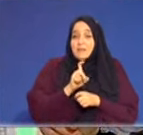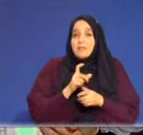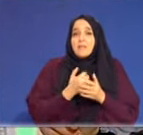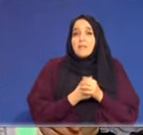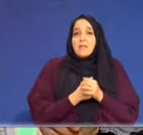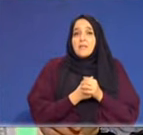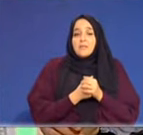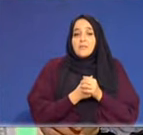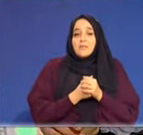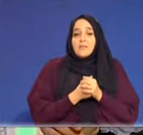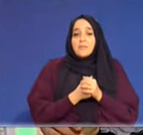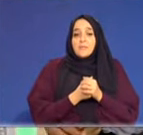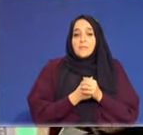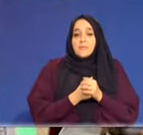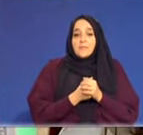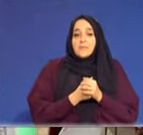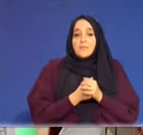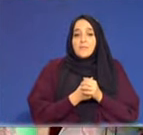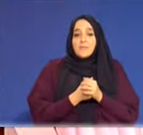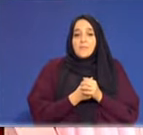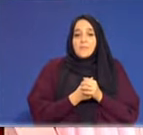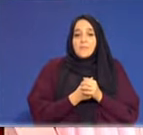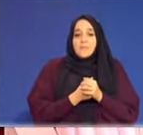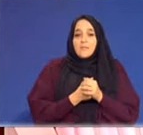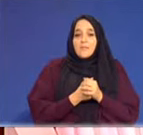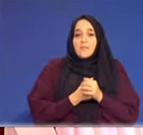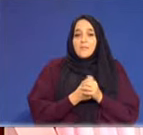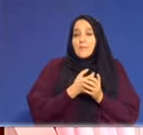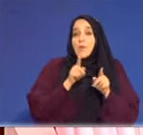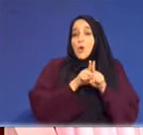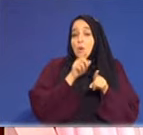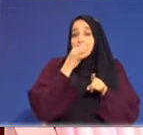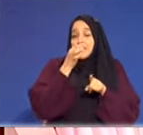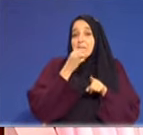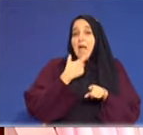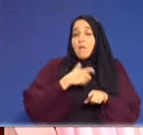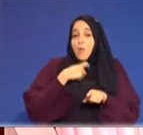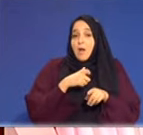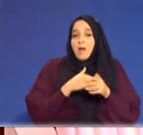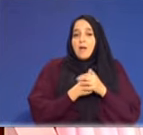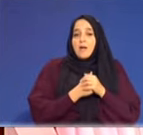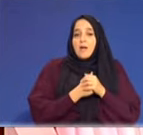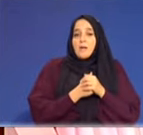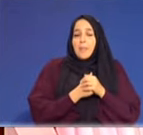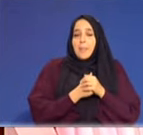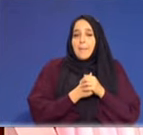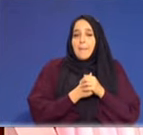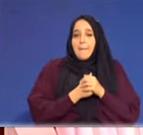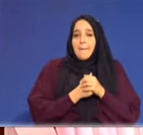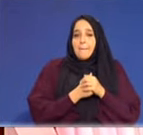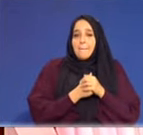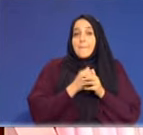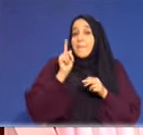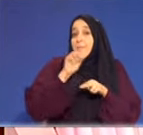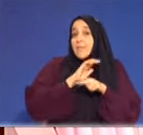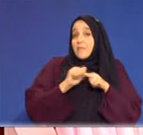بخير. نعم. وانتم ما عندكم باش كما قال لك الأستاذ المحامي ديروا